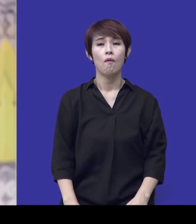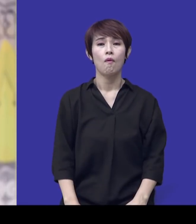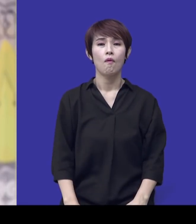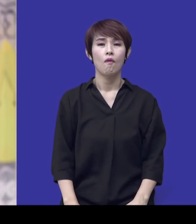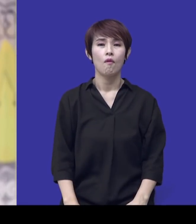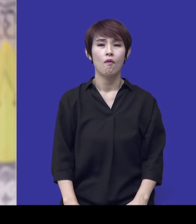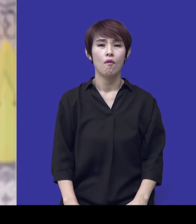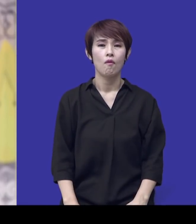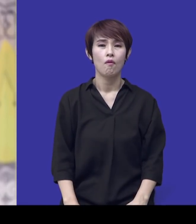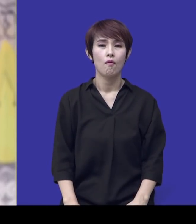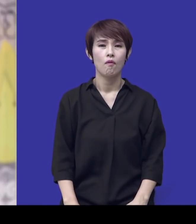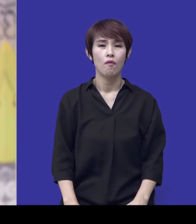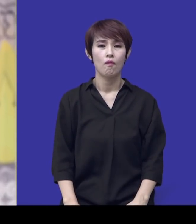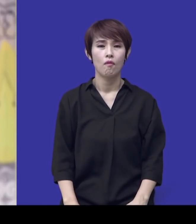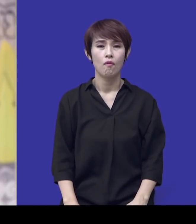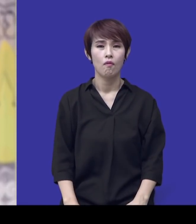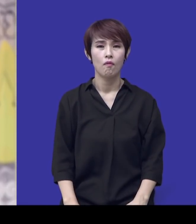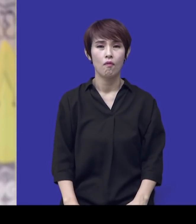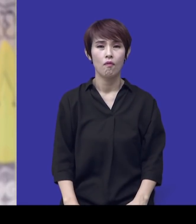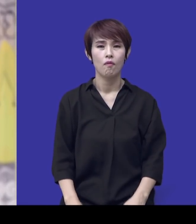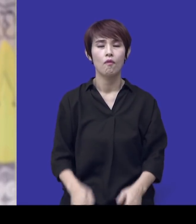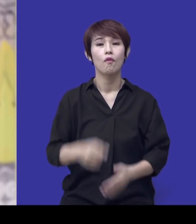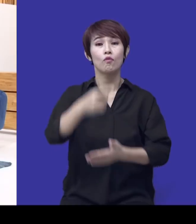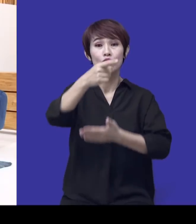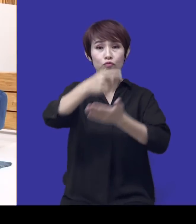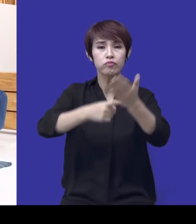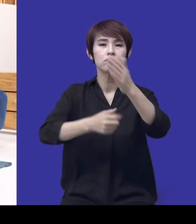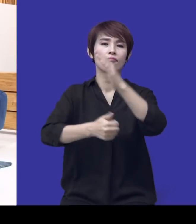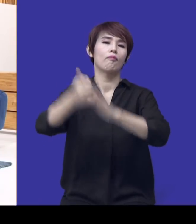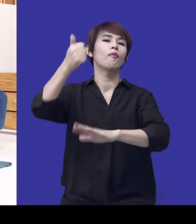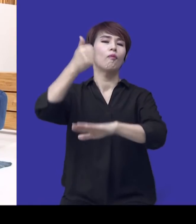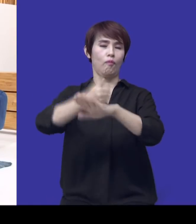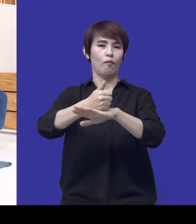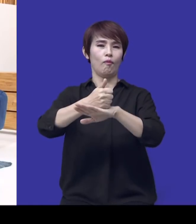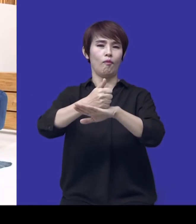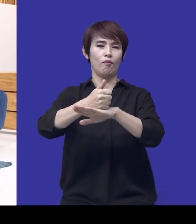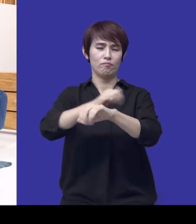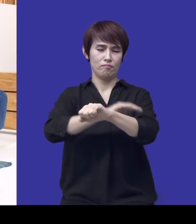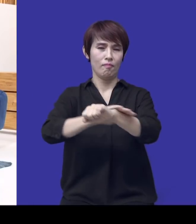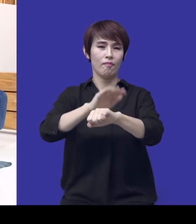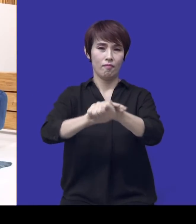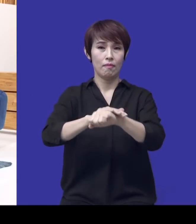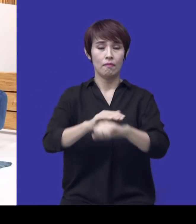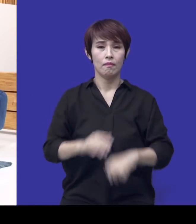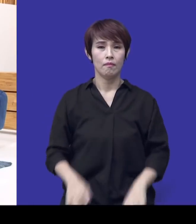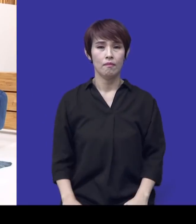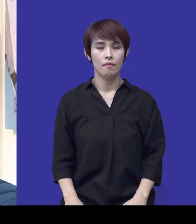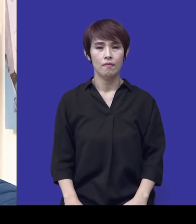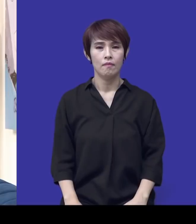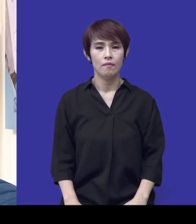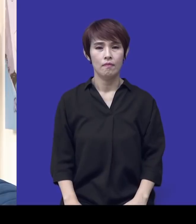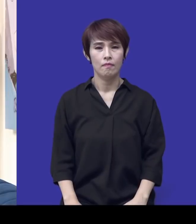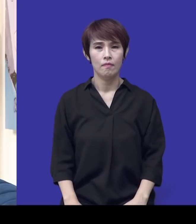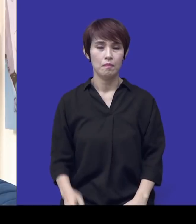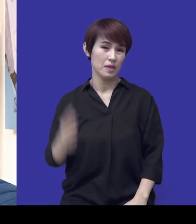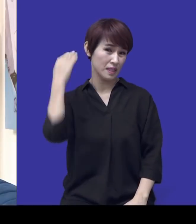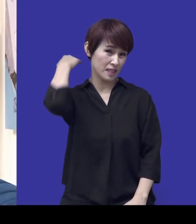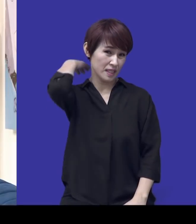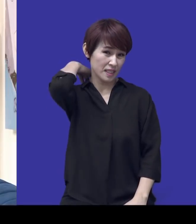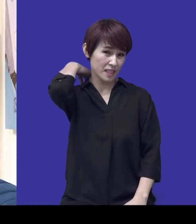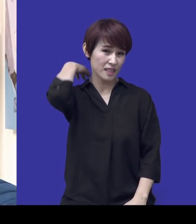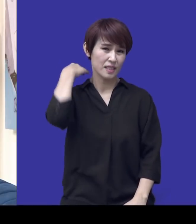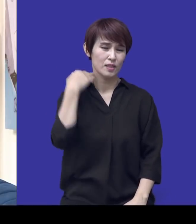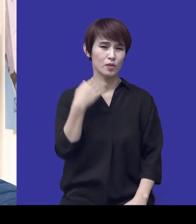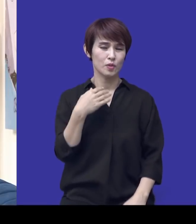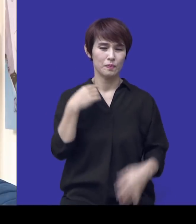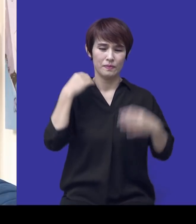게 저는 너무 성공적으로 끝난 거예요. 20% 안에. 다른 곳으로 땀이 흐르지 않고. 뭐 등이나 뭐 그런 쪽으로